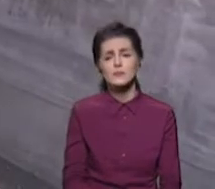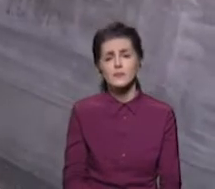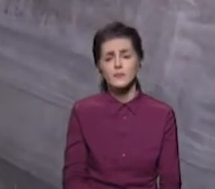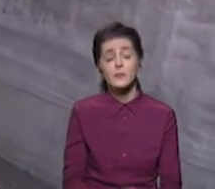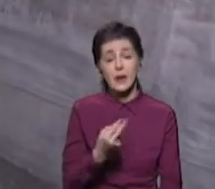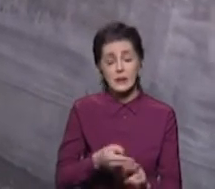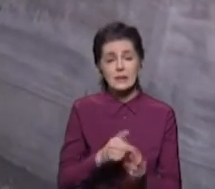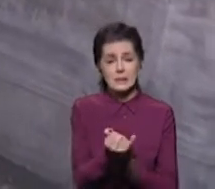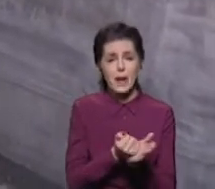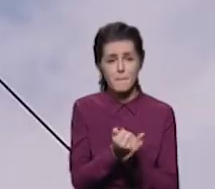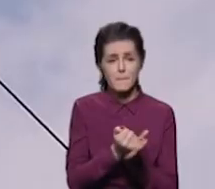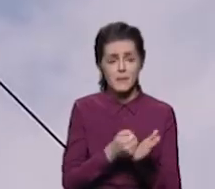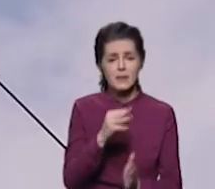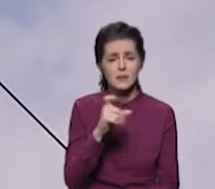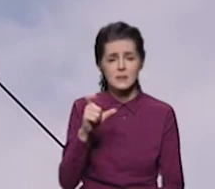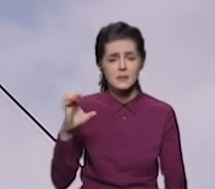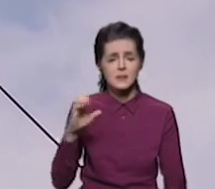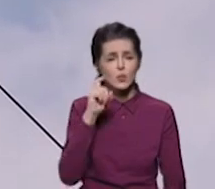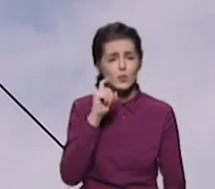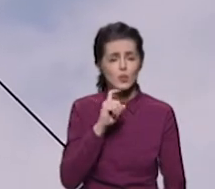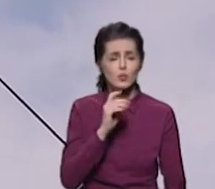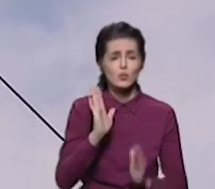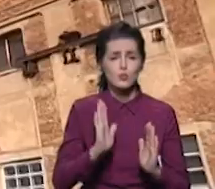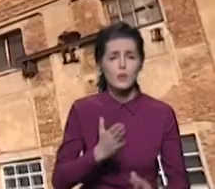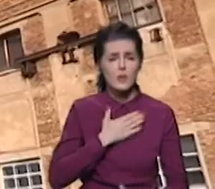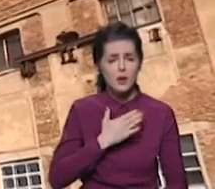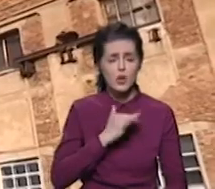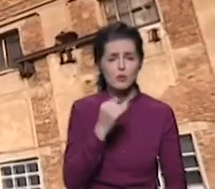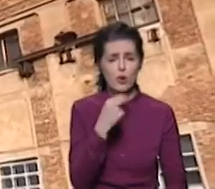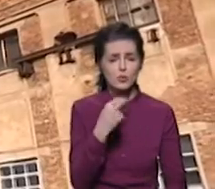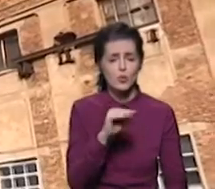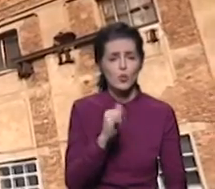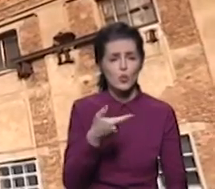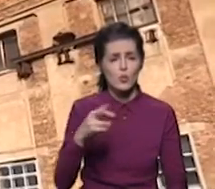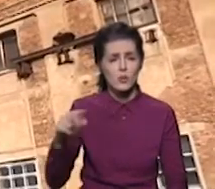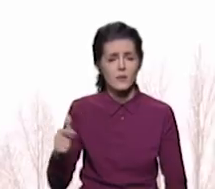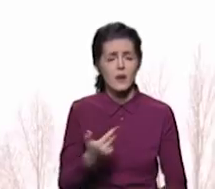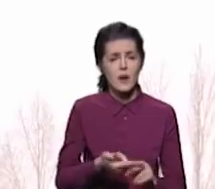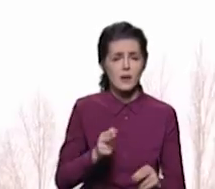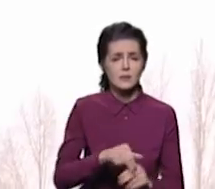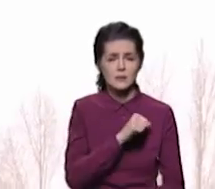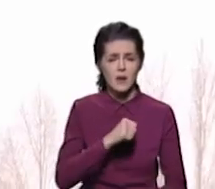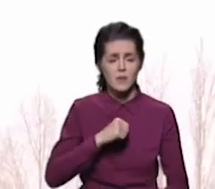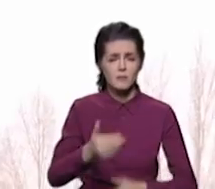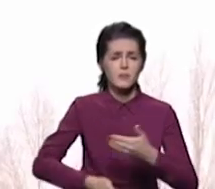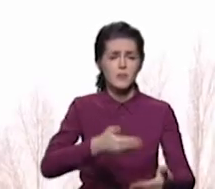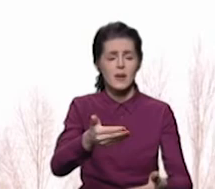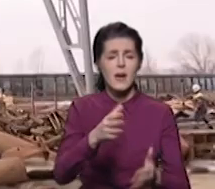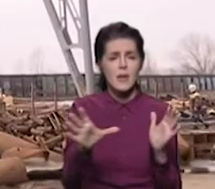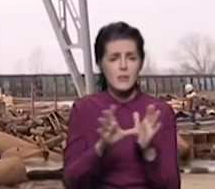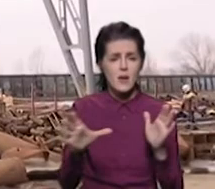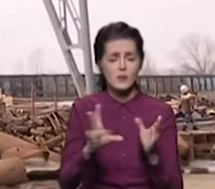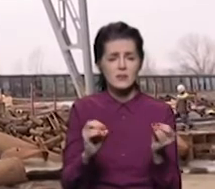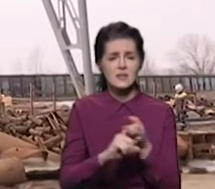Тоді запаси українських ТЕС будуть поповнені вітчизняним та, головне, якісним вугіллям. А це – крок до енергонезалежності